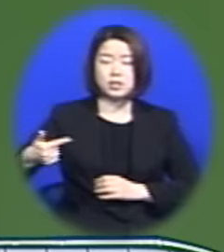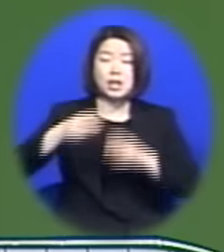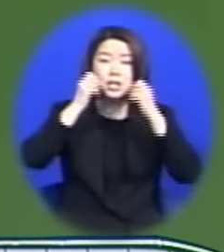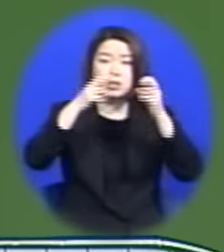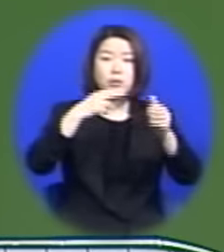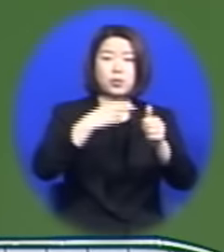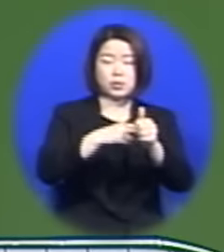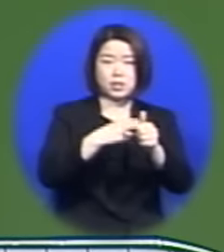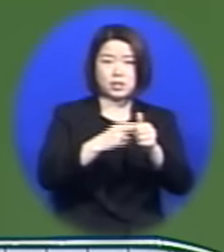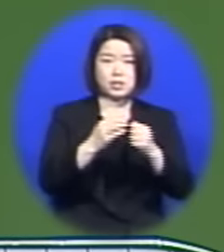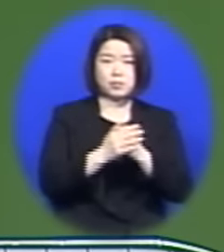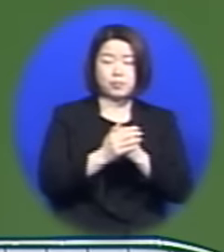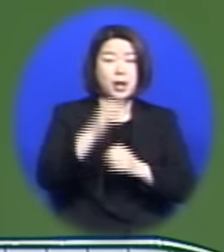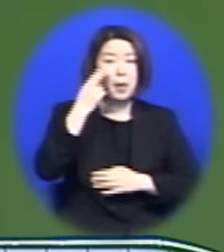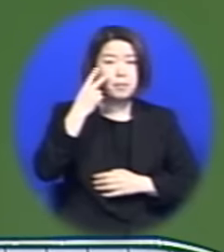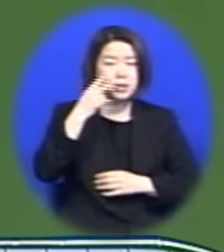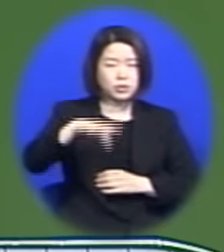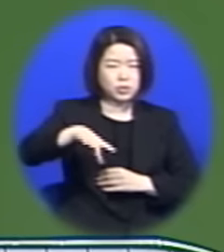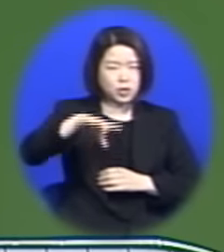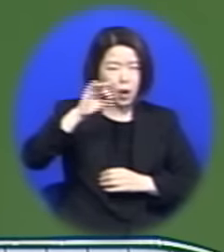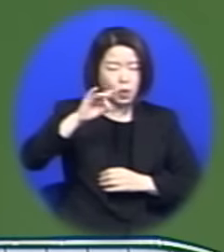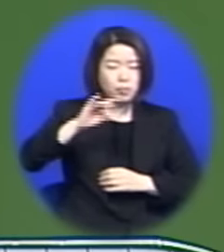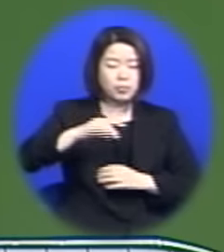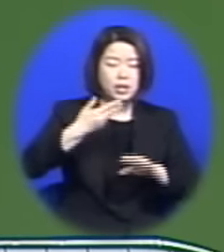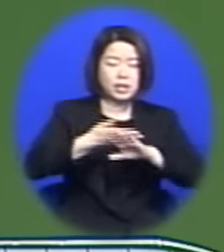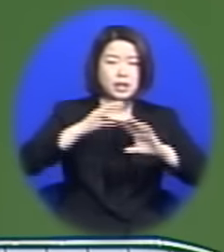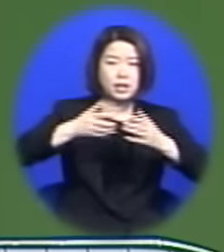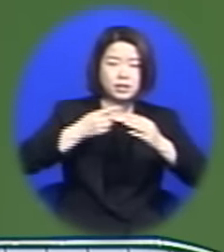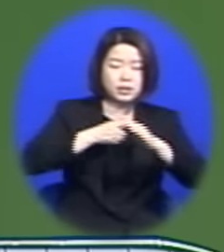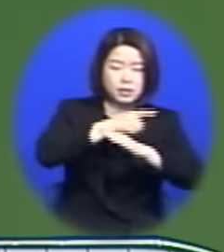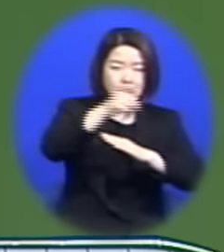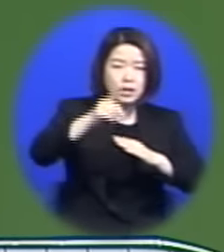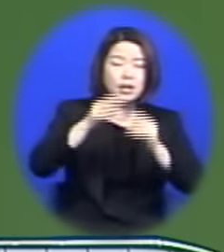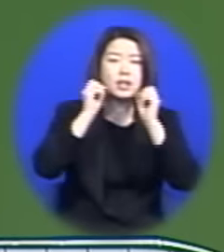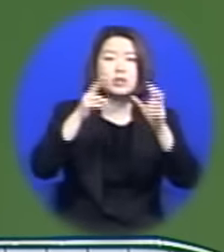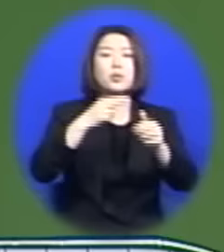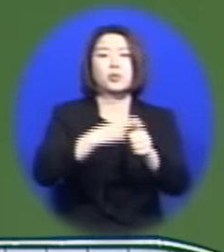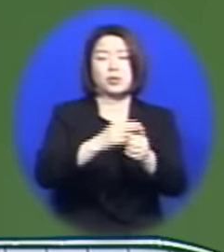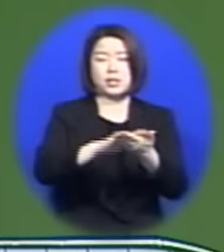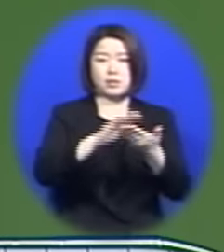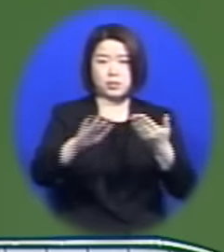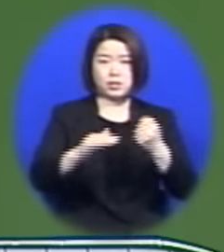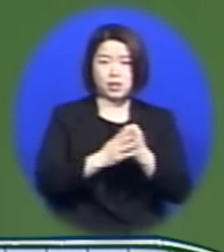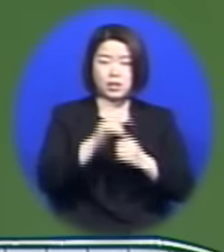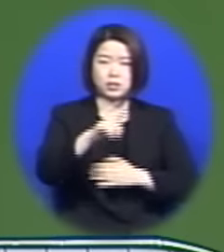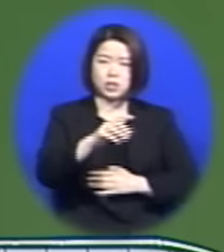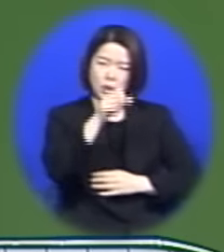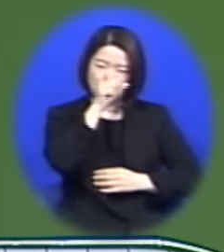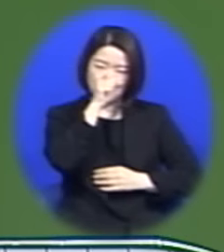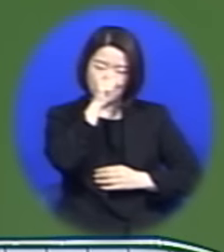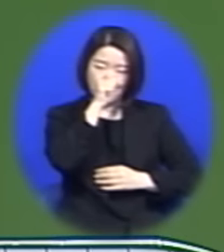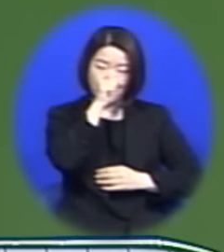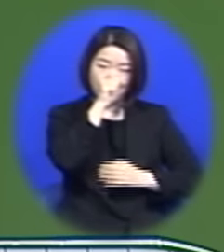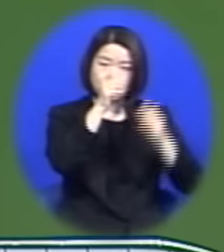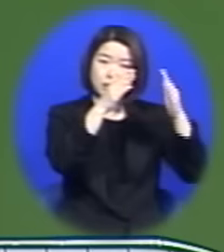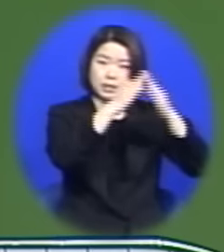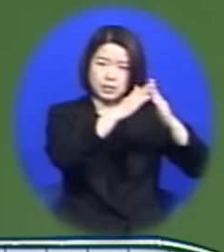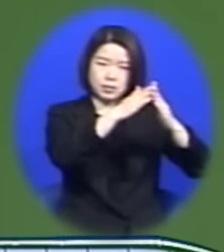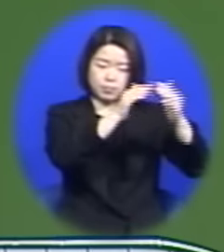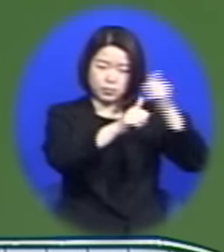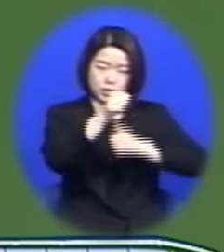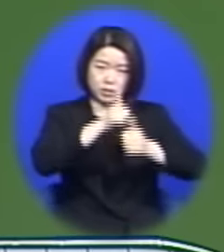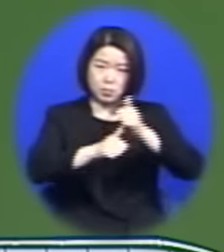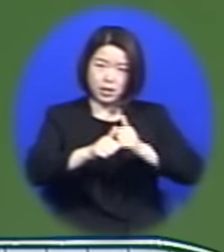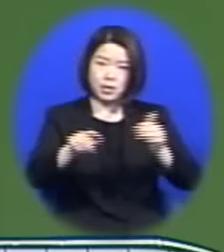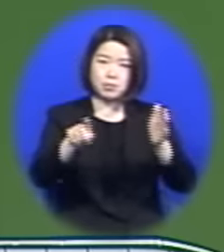최초의 해외 선교사입니다 그는 아주 명문 가문에 믿음이 좋은 사람이었고